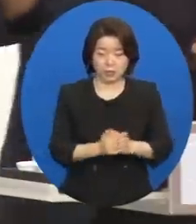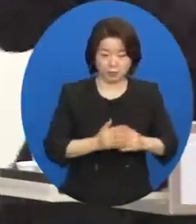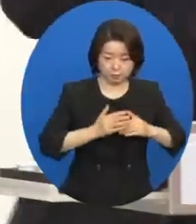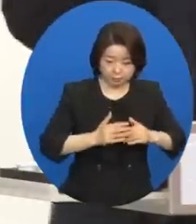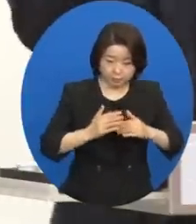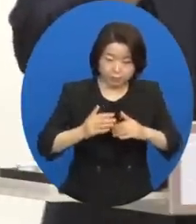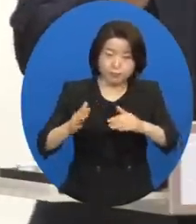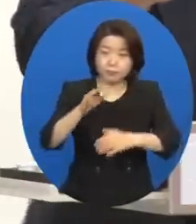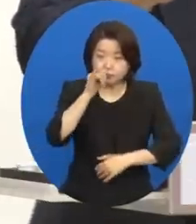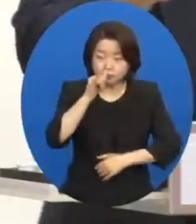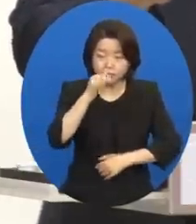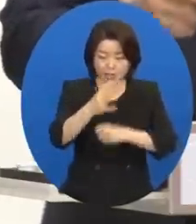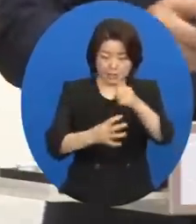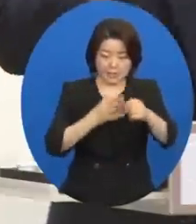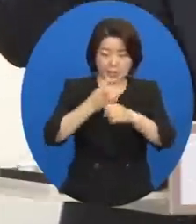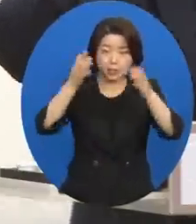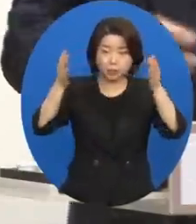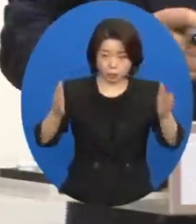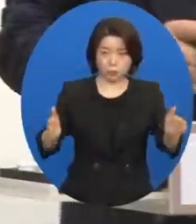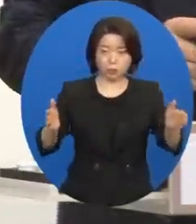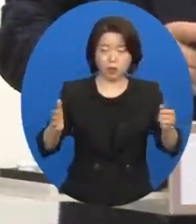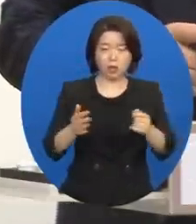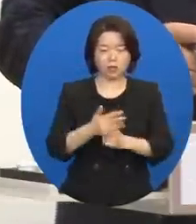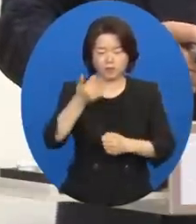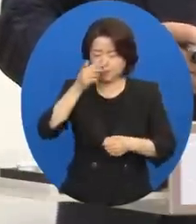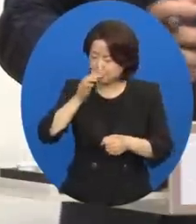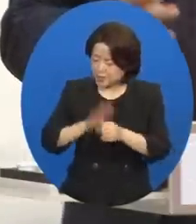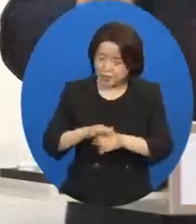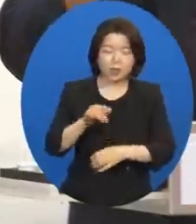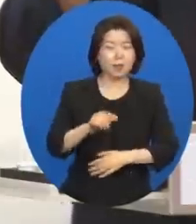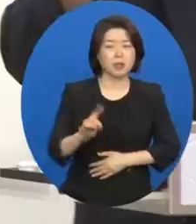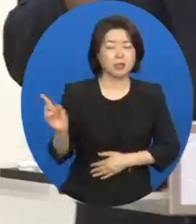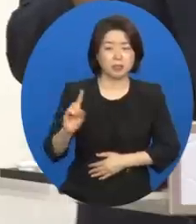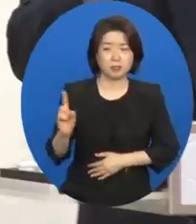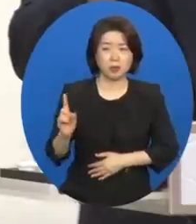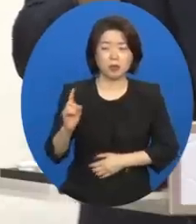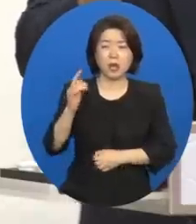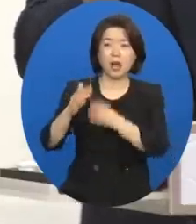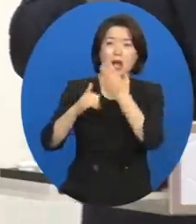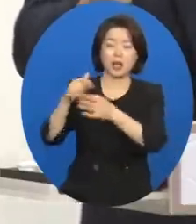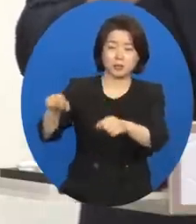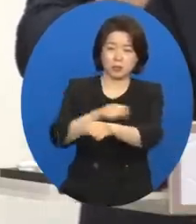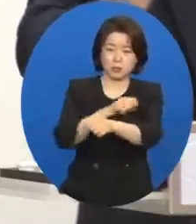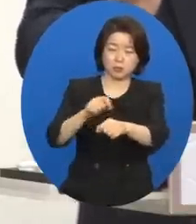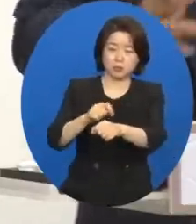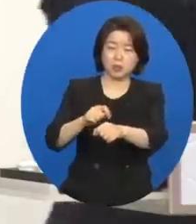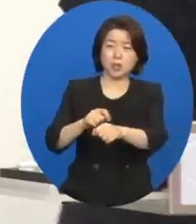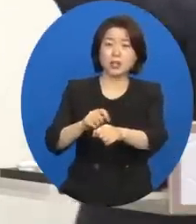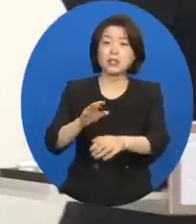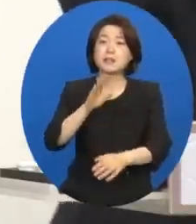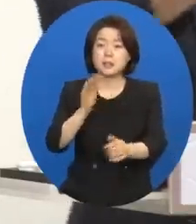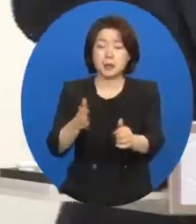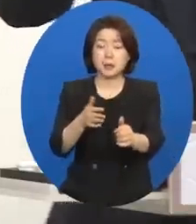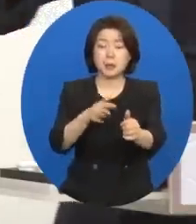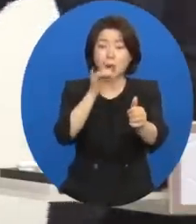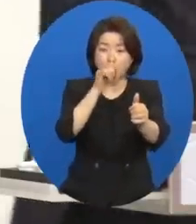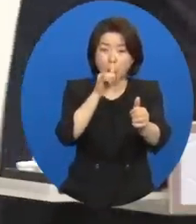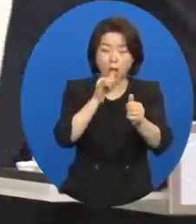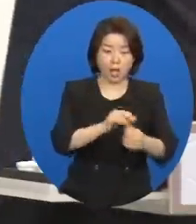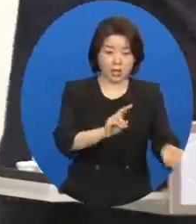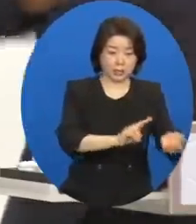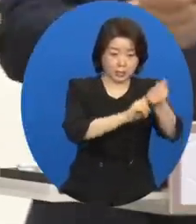했지만 광야 40년 동안요 기가 막힌 하나님의 특별한 섭리 가운데 기적에서